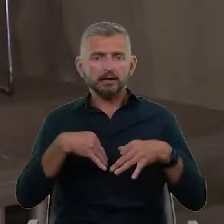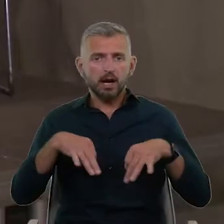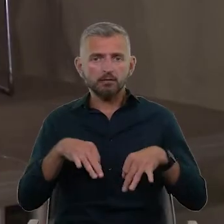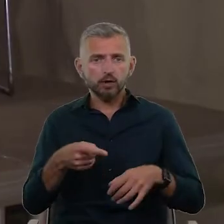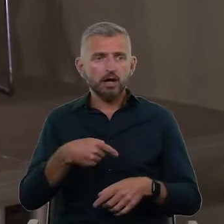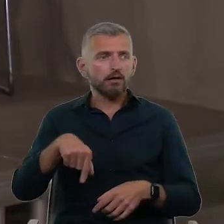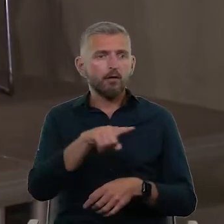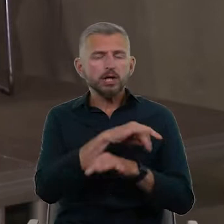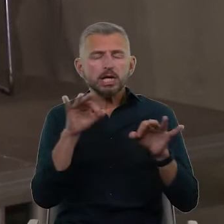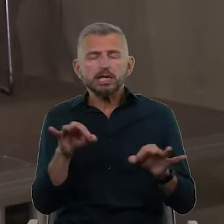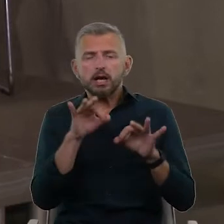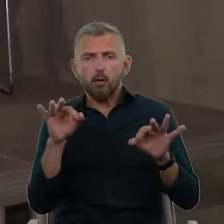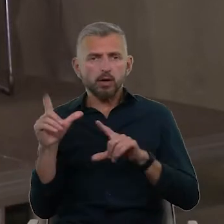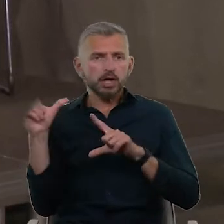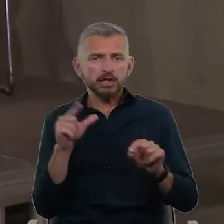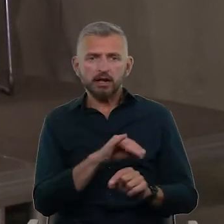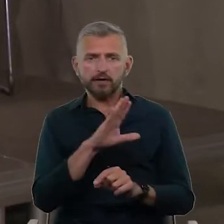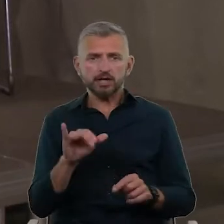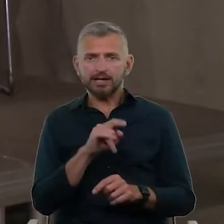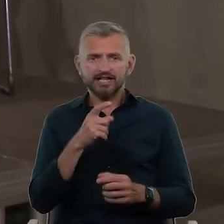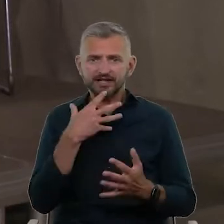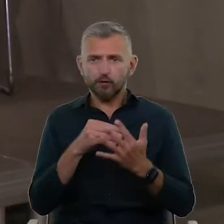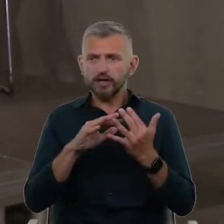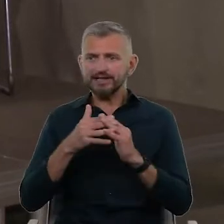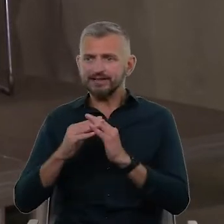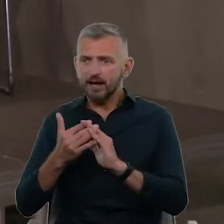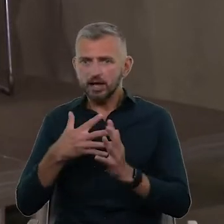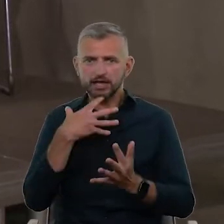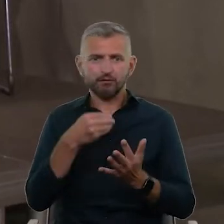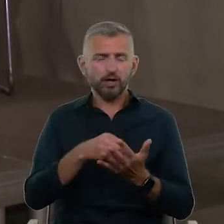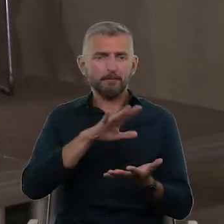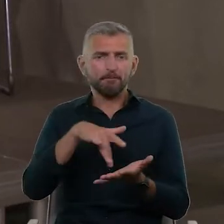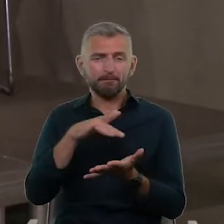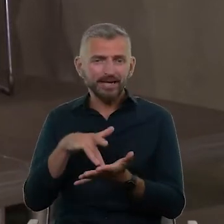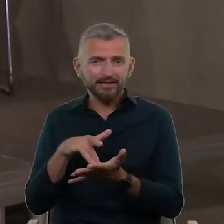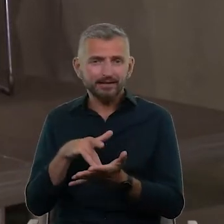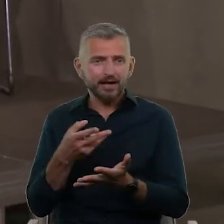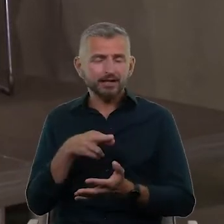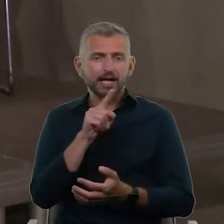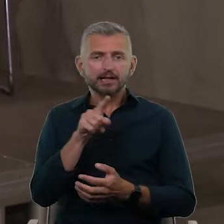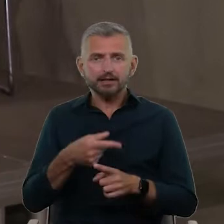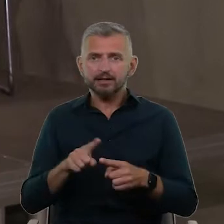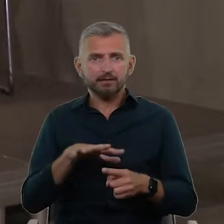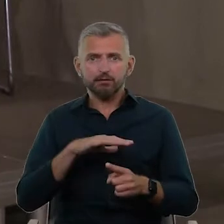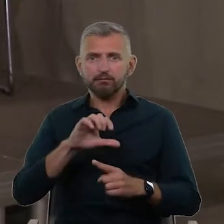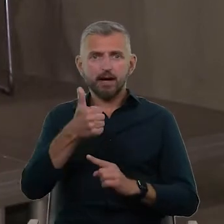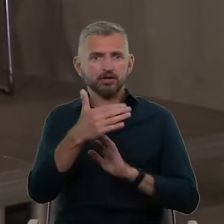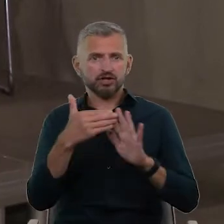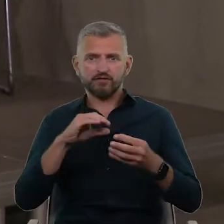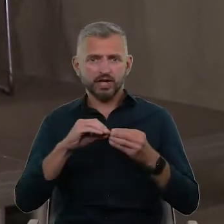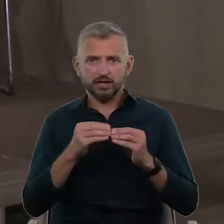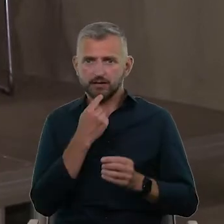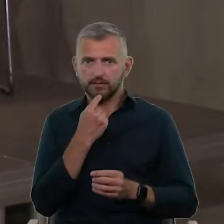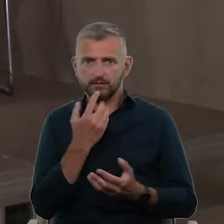Вони ніколи не виїжджали зі своїх сел, зі своїх міст. І тому для них це був перший виклик. А зробити